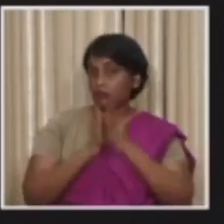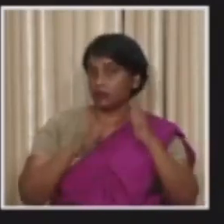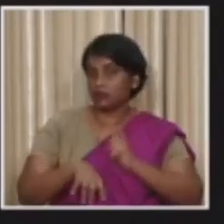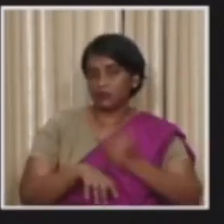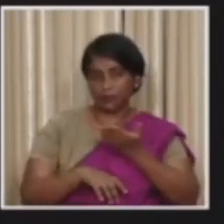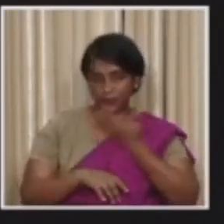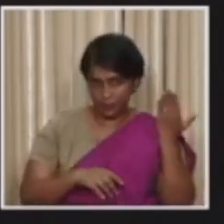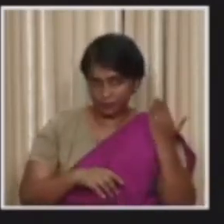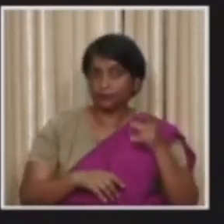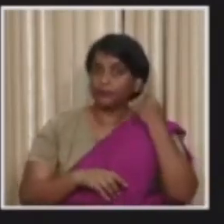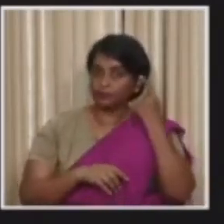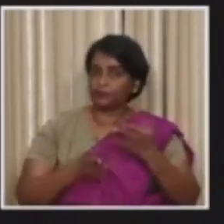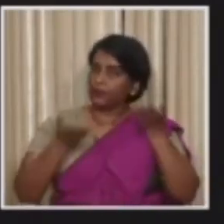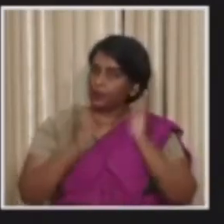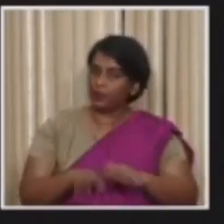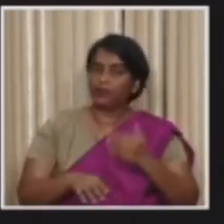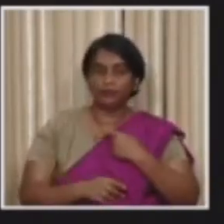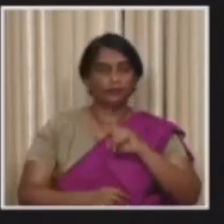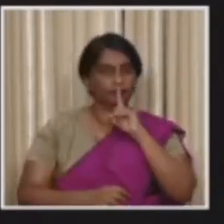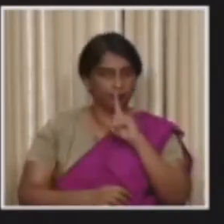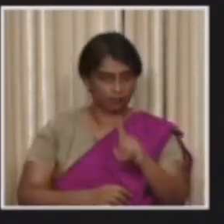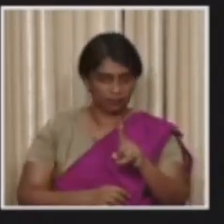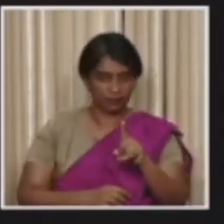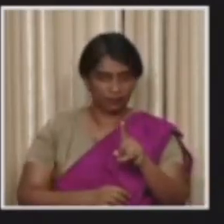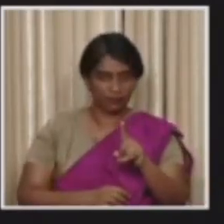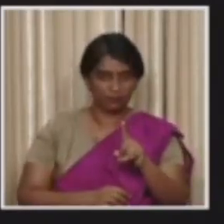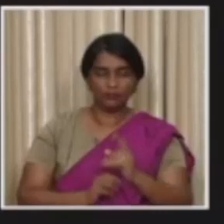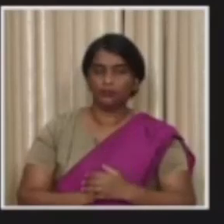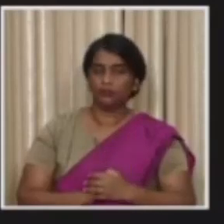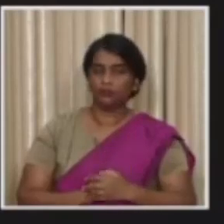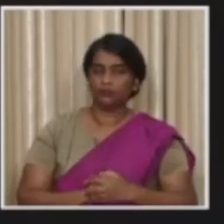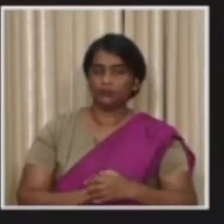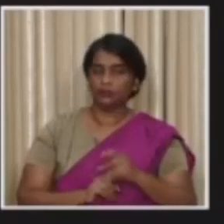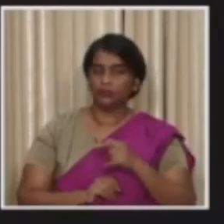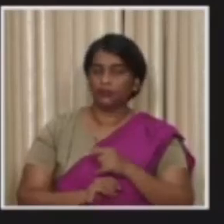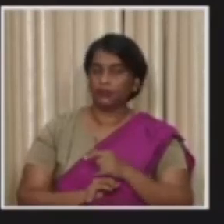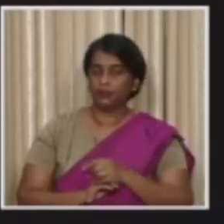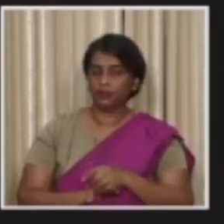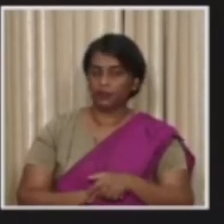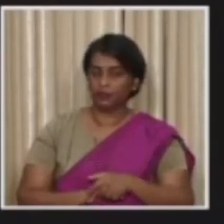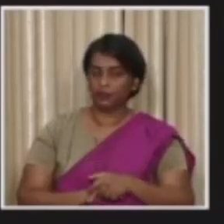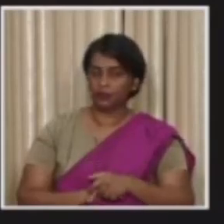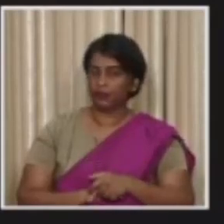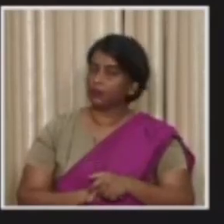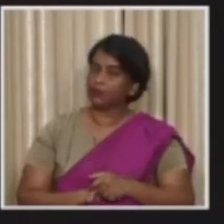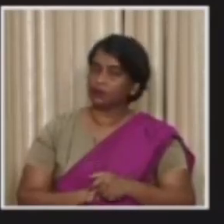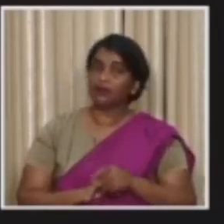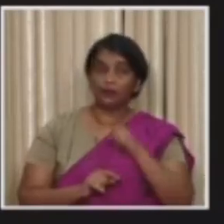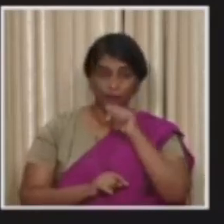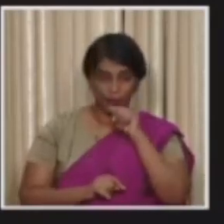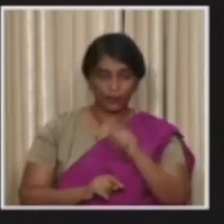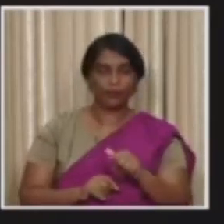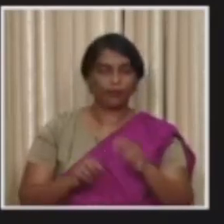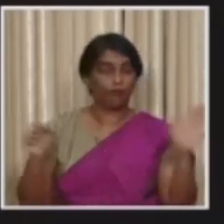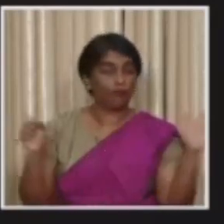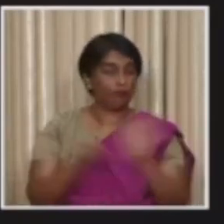අපි දැකලා තියෙනවා. එහෙනම් අවසාන වශයෙන් මම කියන්නට උත්සාහ කරන්නේ there is nothing called a perfect law. This law will